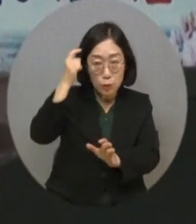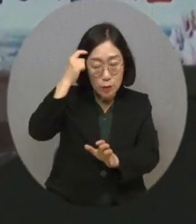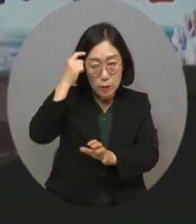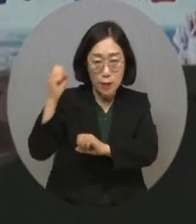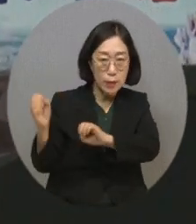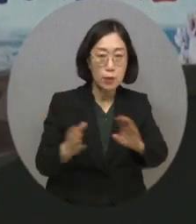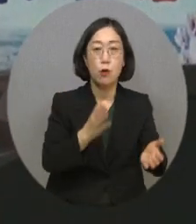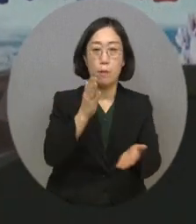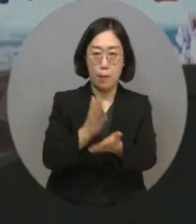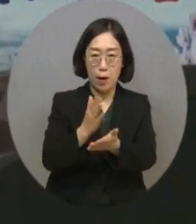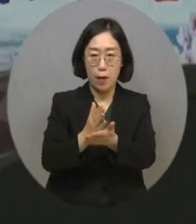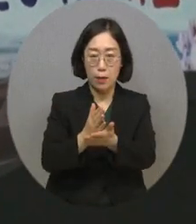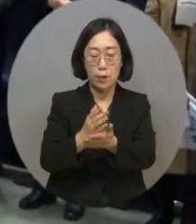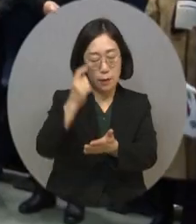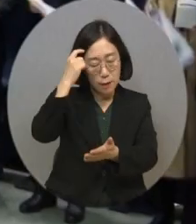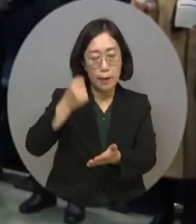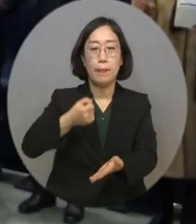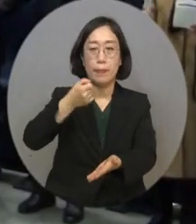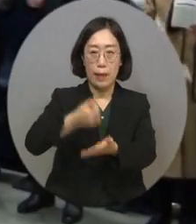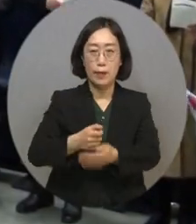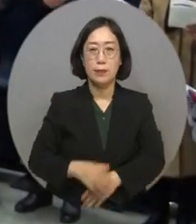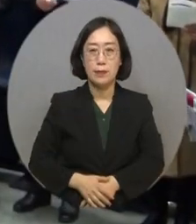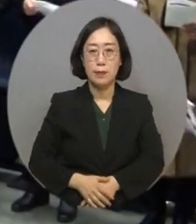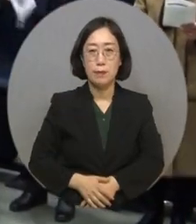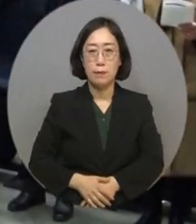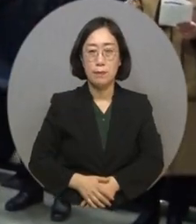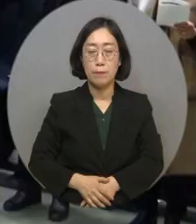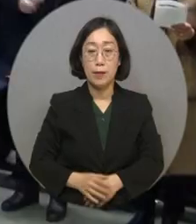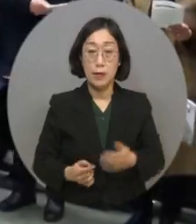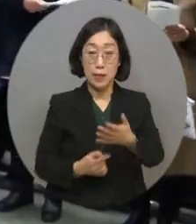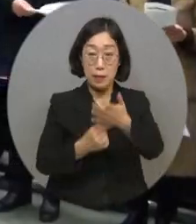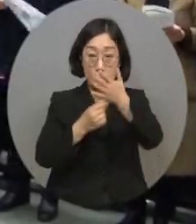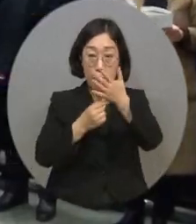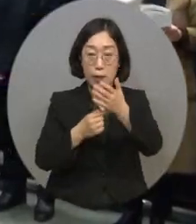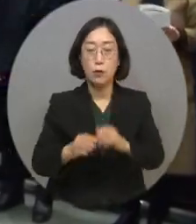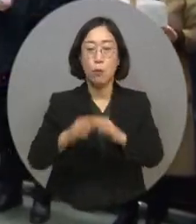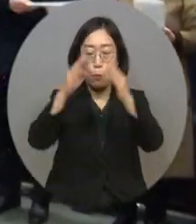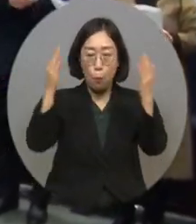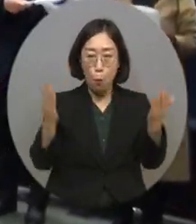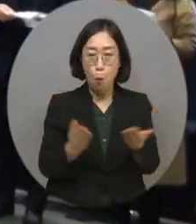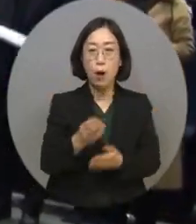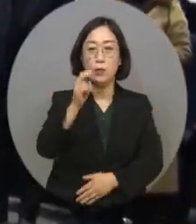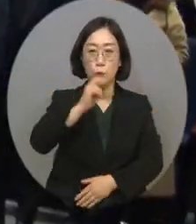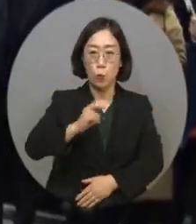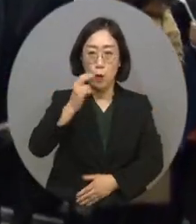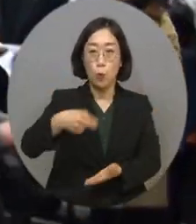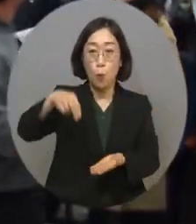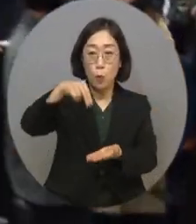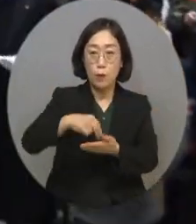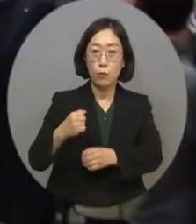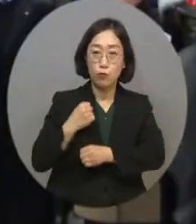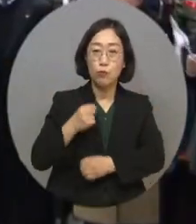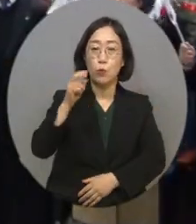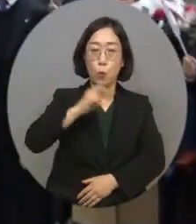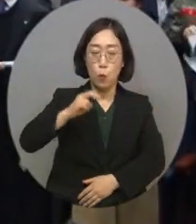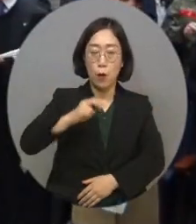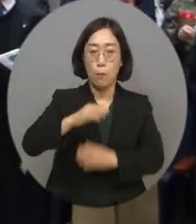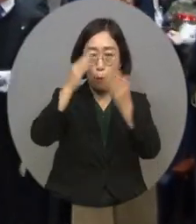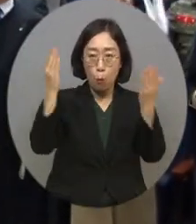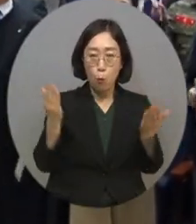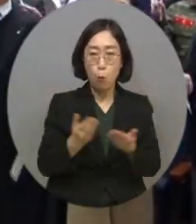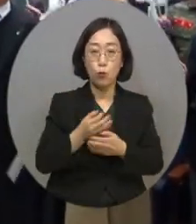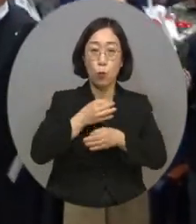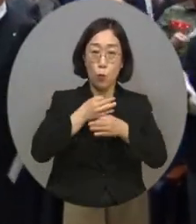시민과 함께 다짐했습니다. 태극기 손에 들고 다 함께 불러보는 독립군가, 힘차게